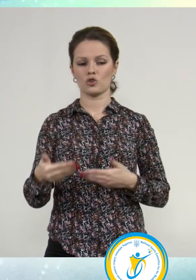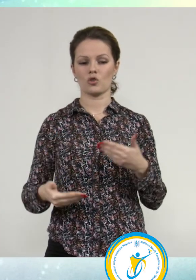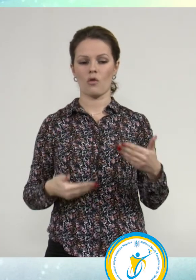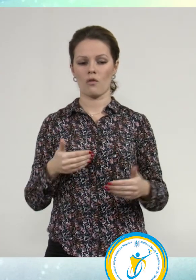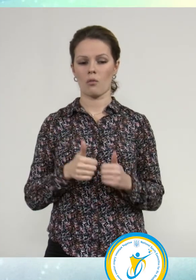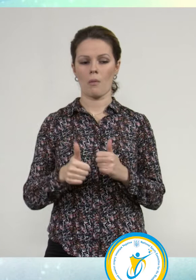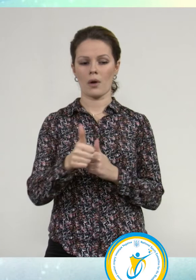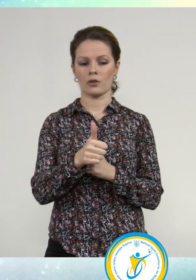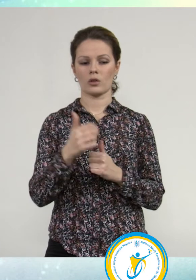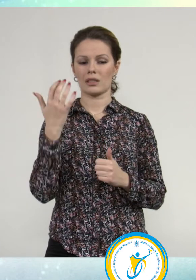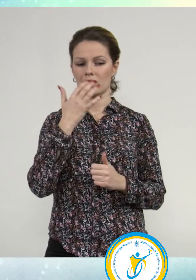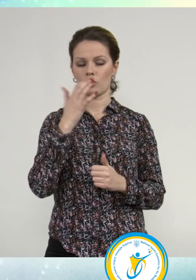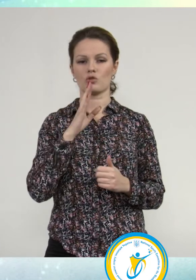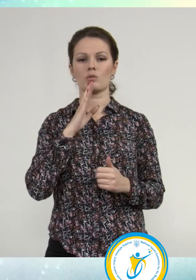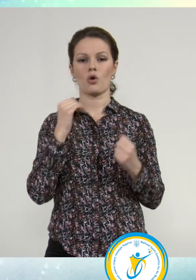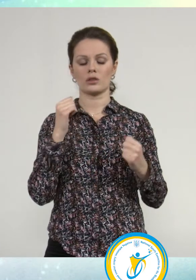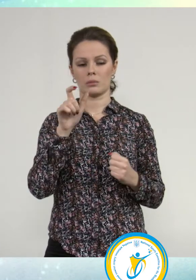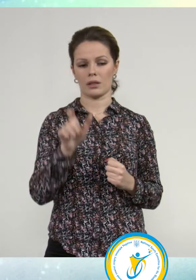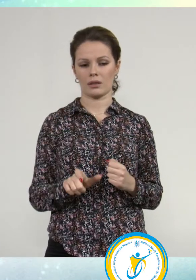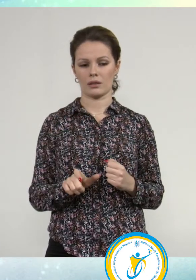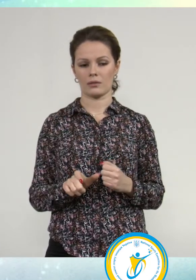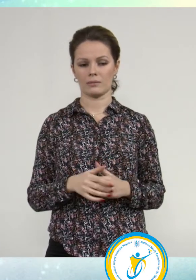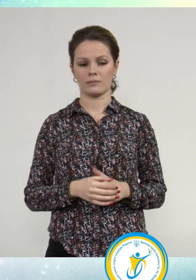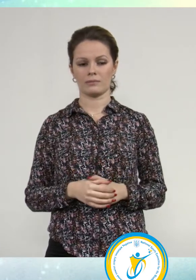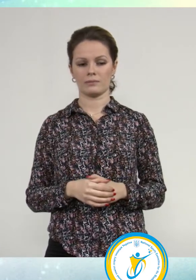попереду незрячої спортсменки.